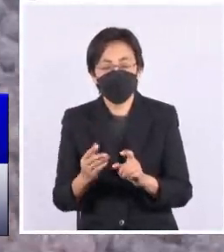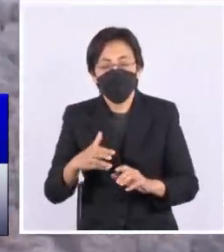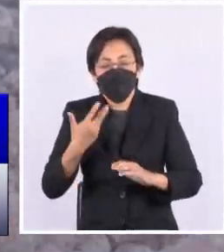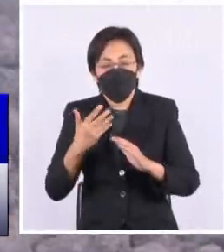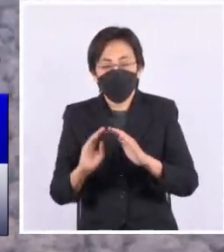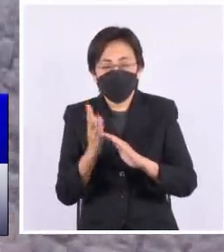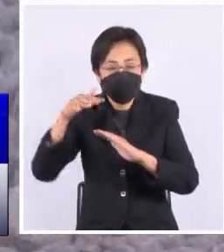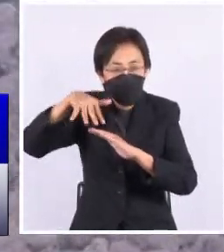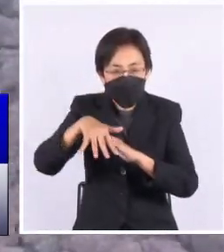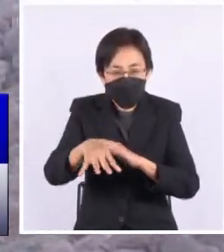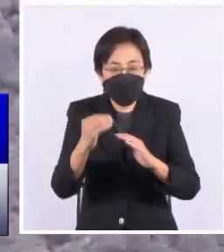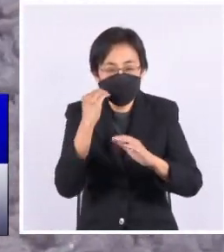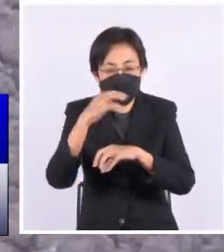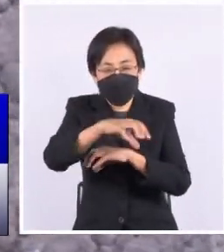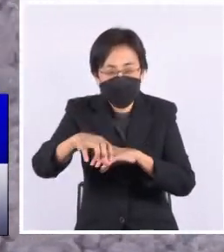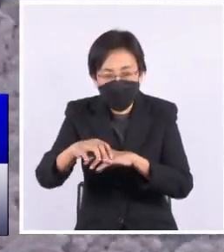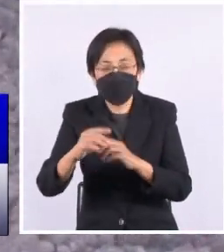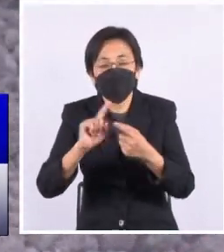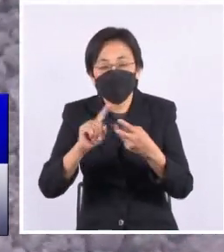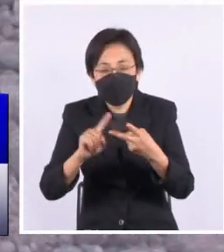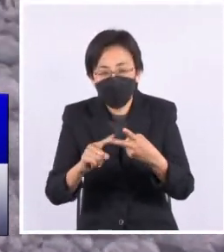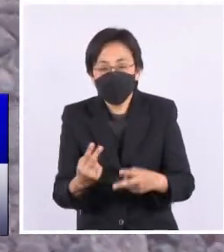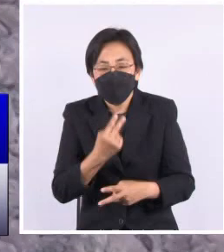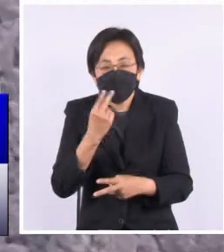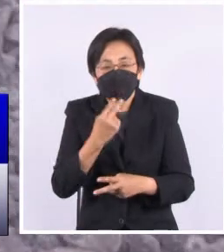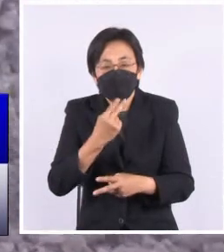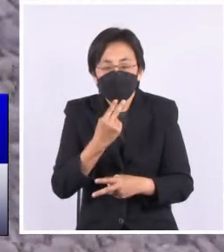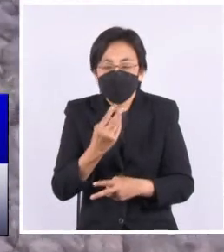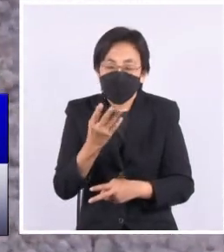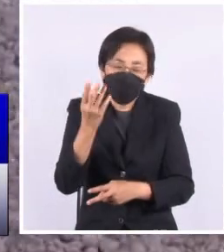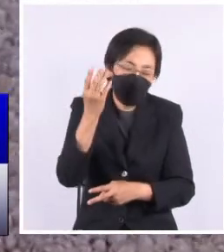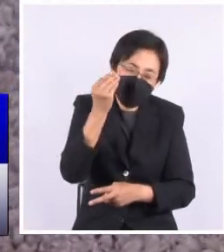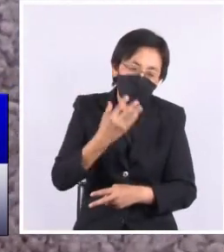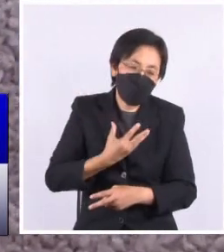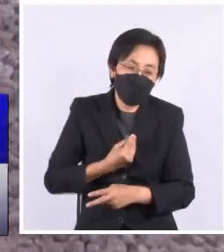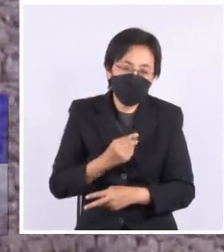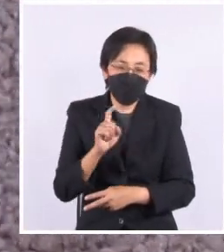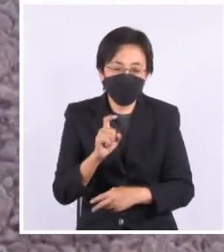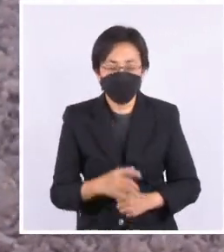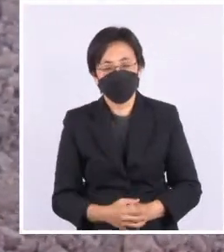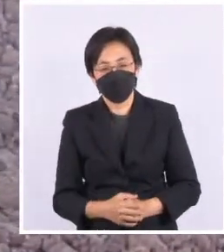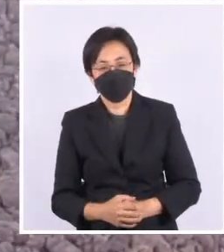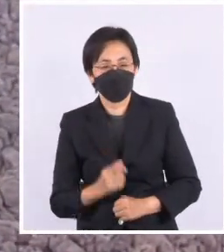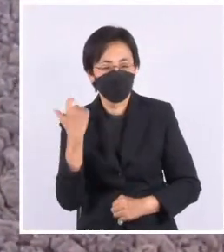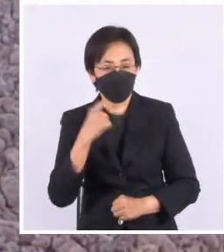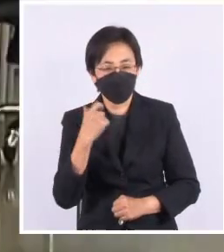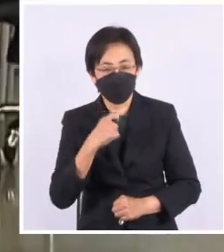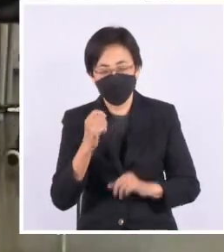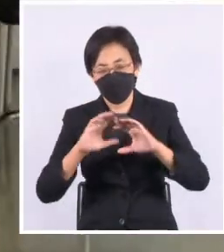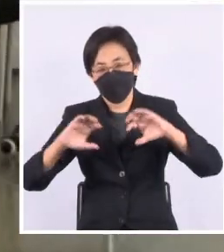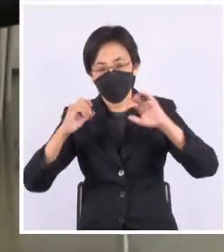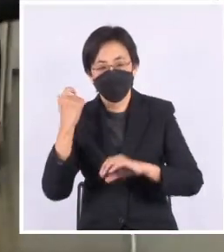ไหลทับบ้านเรือนและจากการสูดดมก๊าซพิษเข้าไปนั่นเองครับไปกันต่อที่ห้องกลมนะครับเมื่อรัฐบาลฮ่องกง